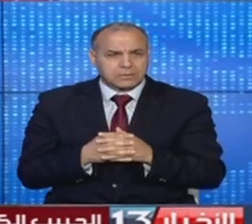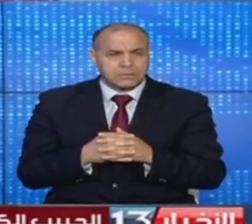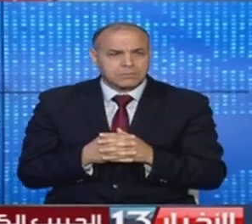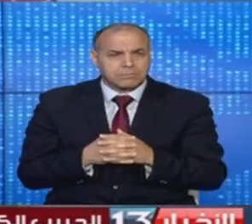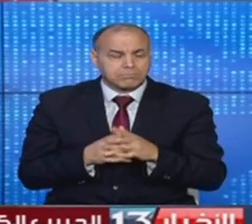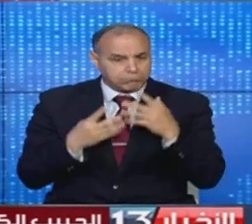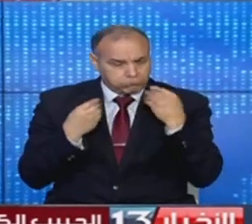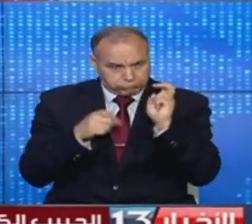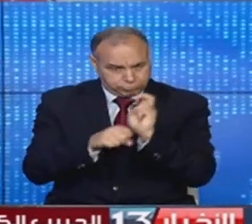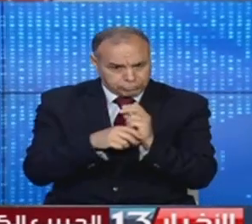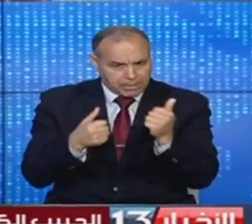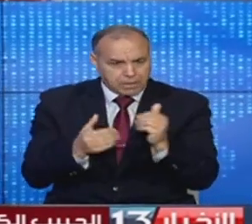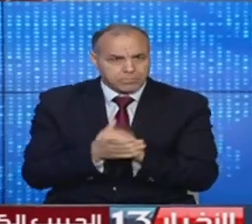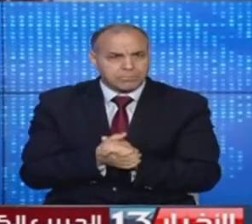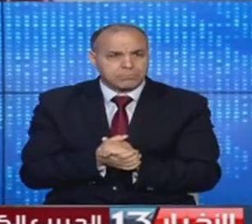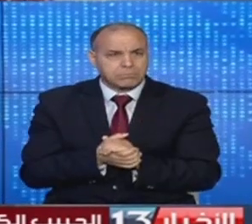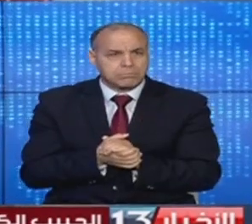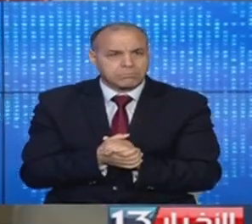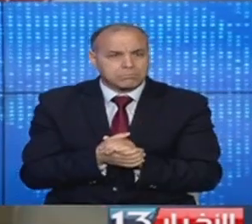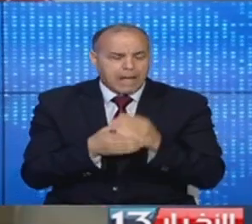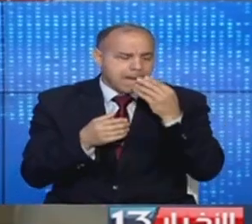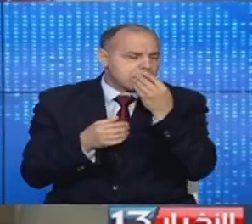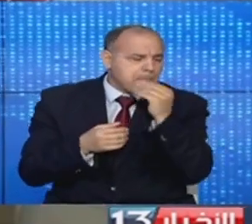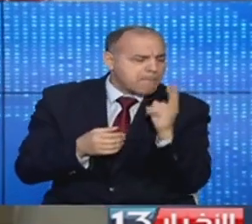تبقى فلسطين